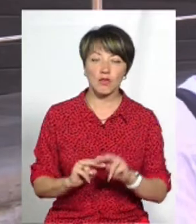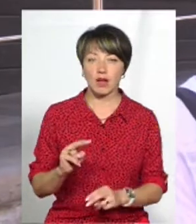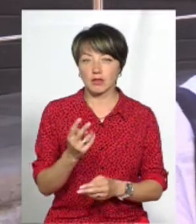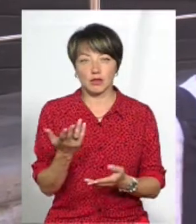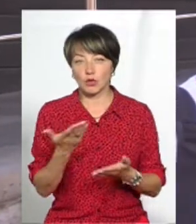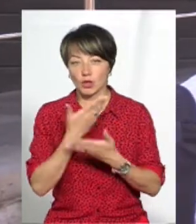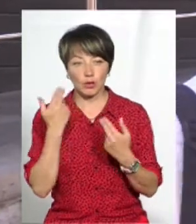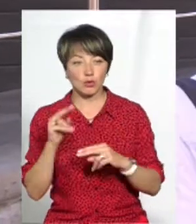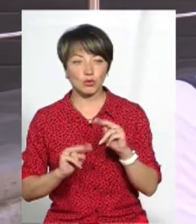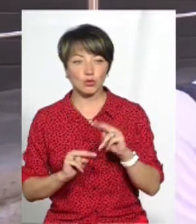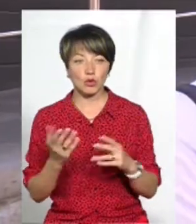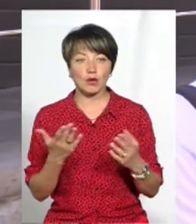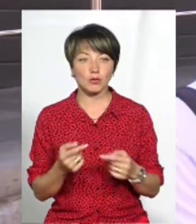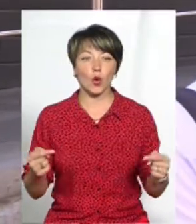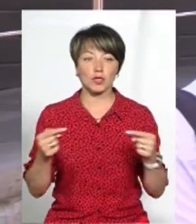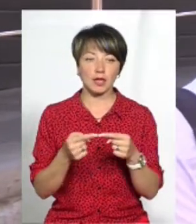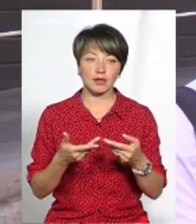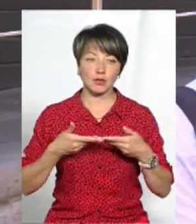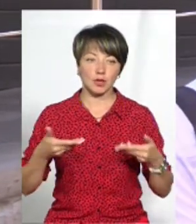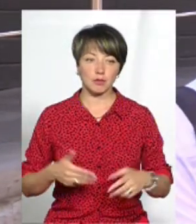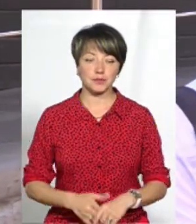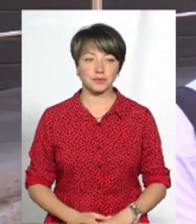то не будують, і якусь би конкретику нам.